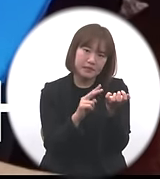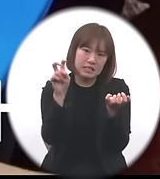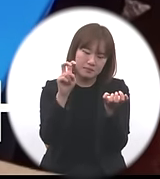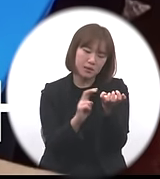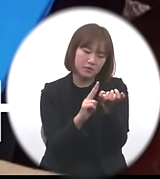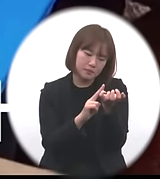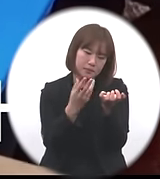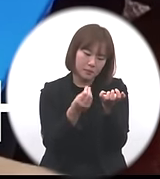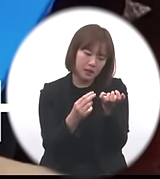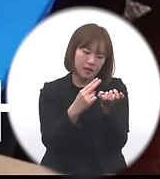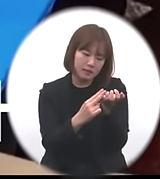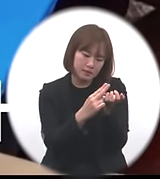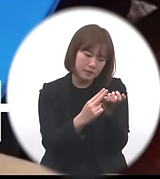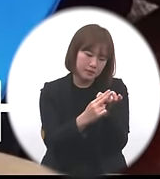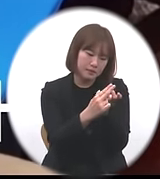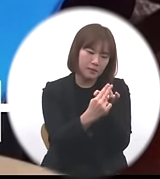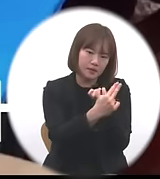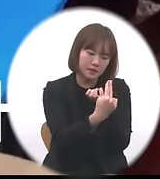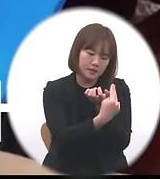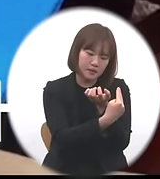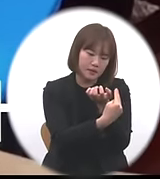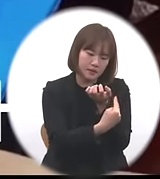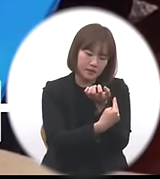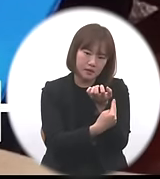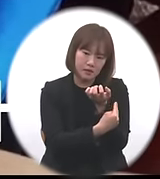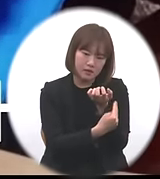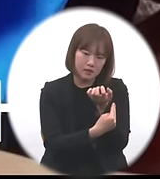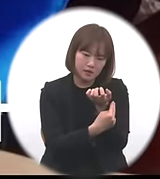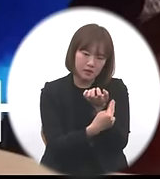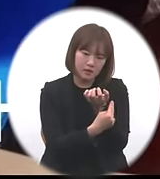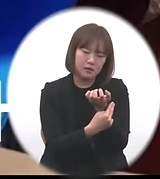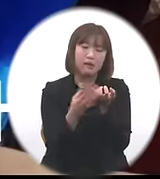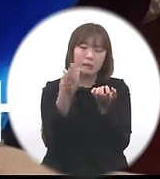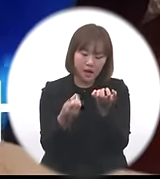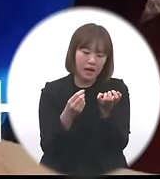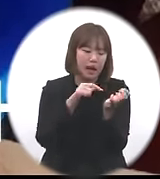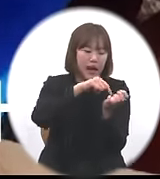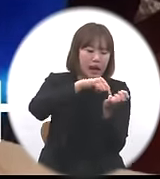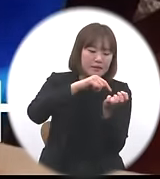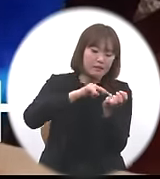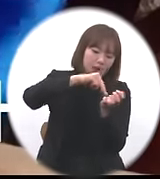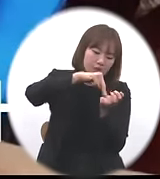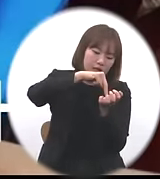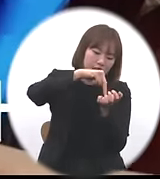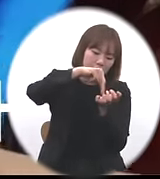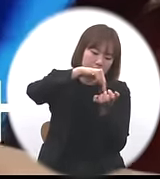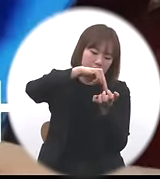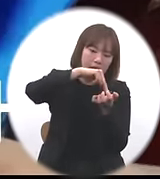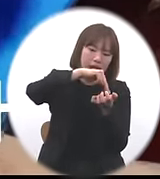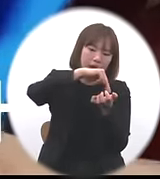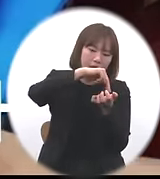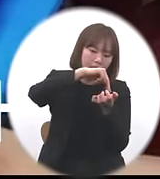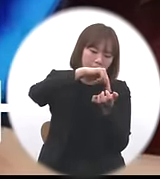치아로 가요. 또 20번을 닦고 또 20번을 닦고 이렇게 해서 하나씩 하나씩 바깥면을 다 닦을 거예요. 그 다음번에는요, 안쪽도